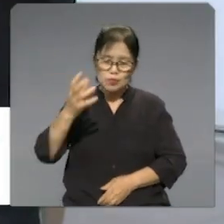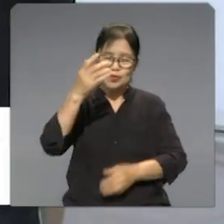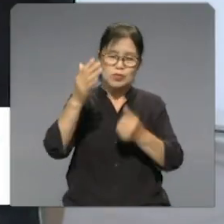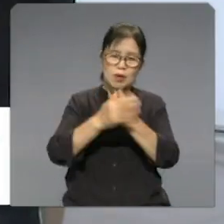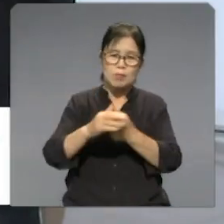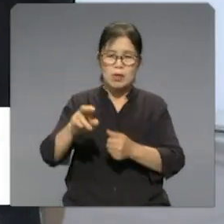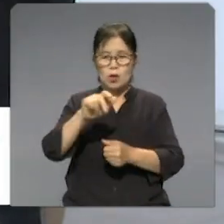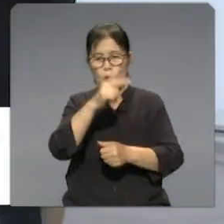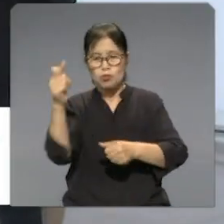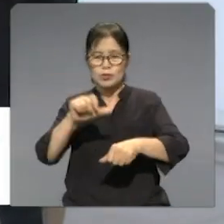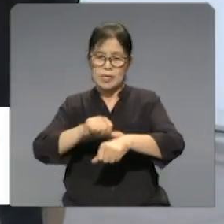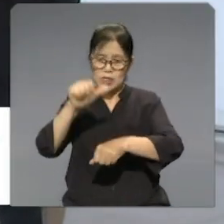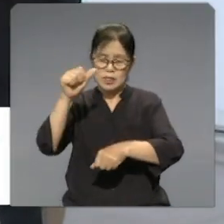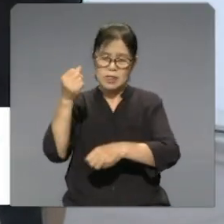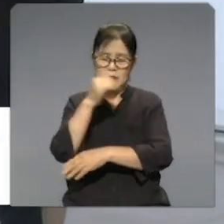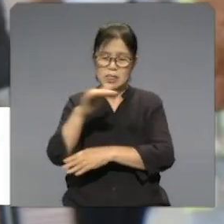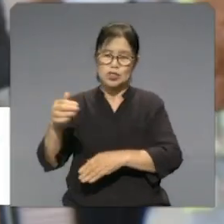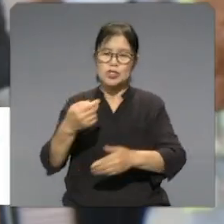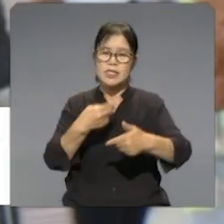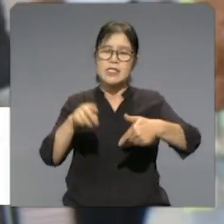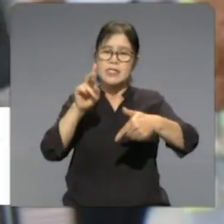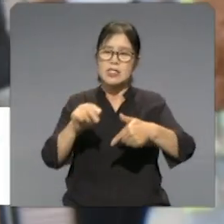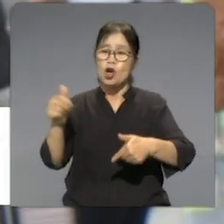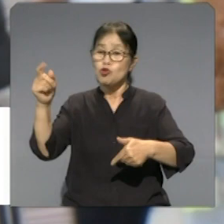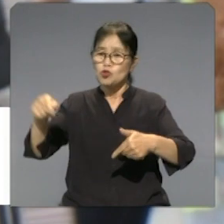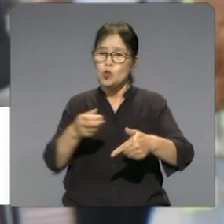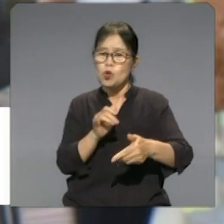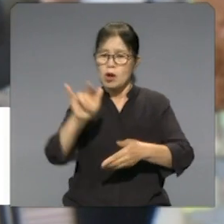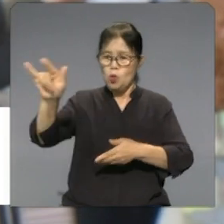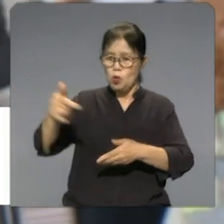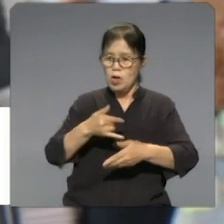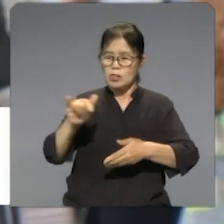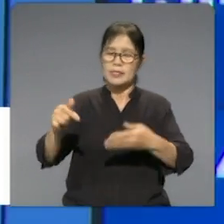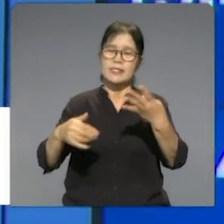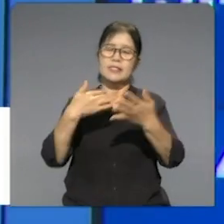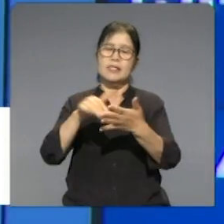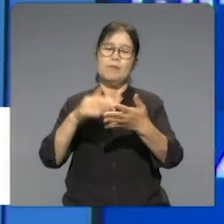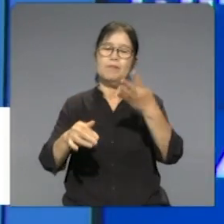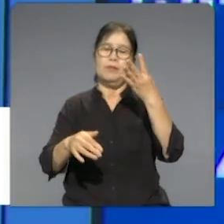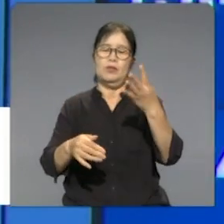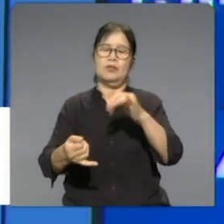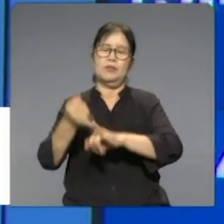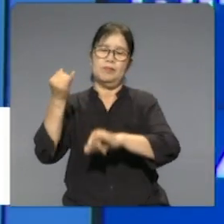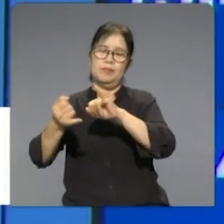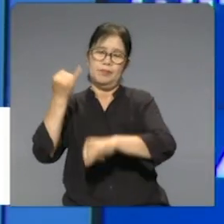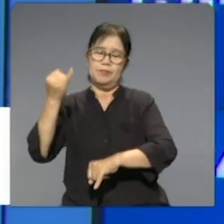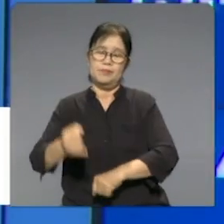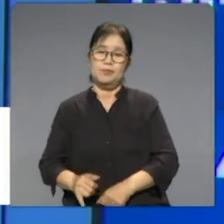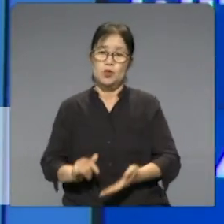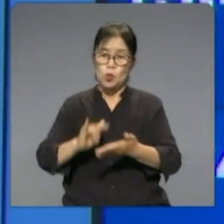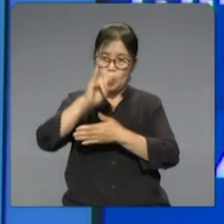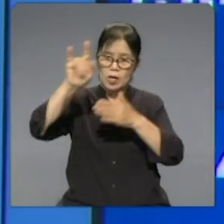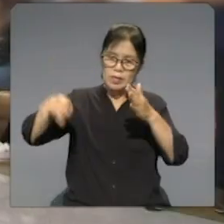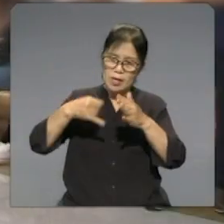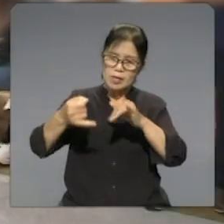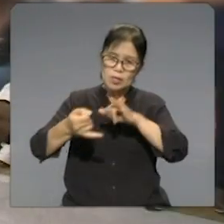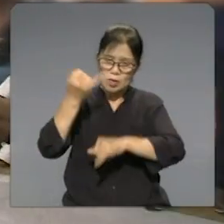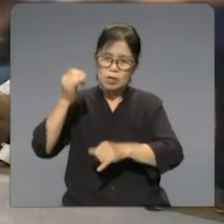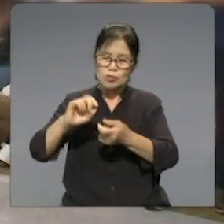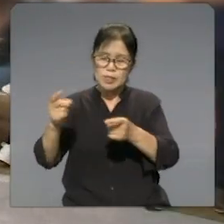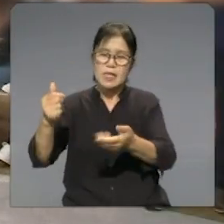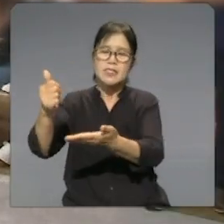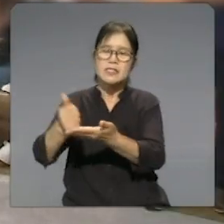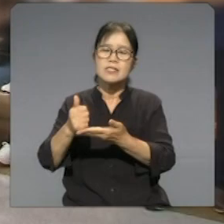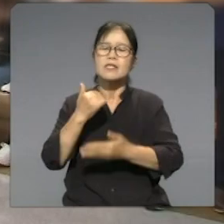오후 5시 기준 인천 후쿠오카를 오가는 항공기 4편이 결항됐습니다. 공항 내에는 결항으로 인한 승객